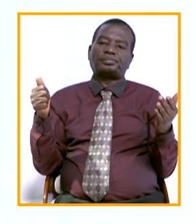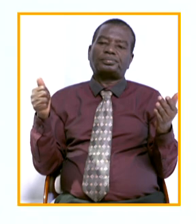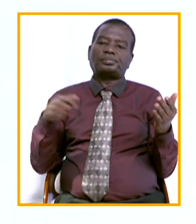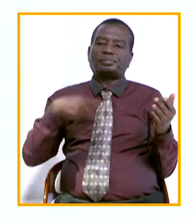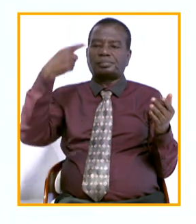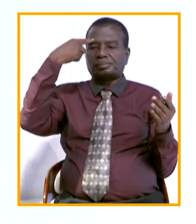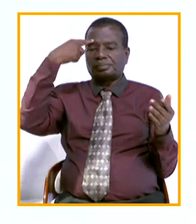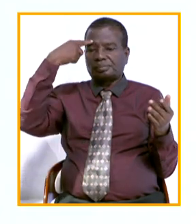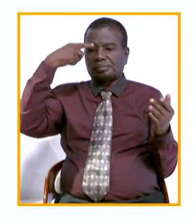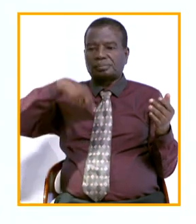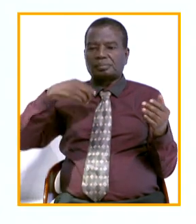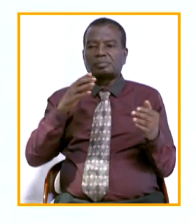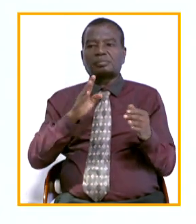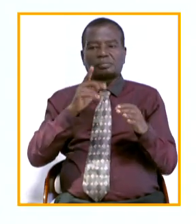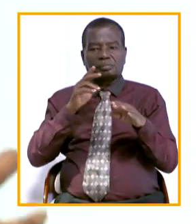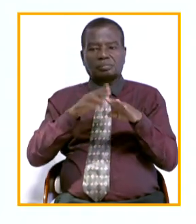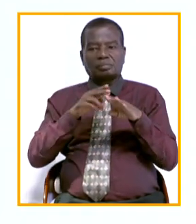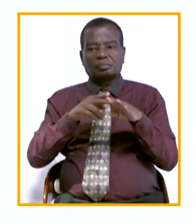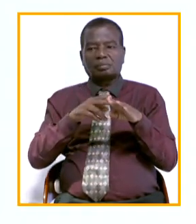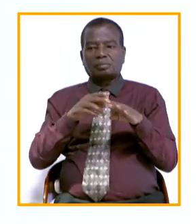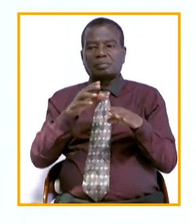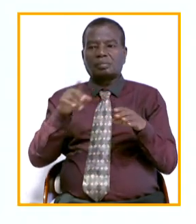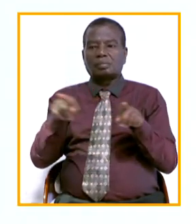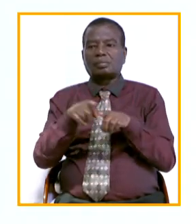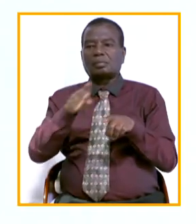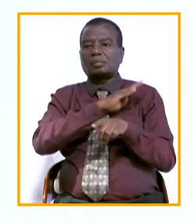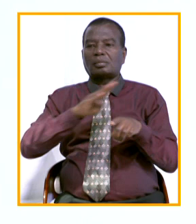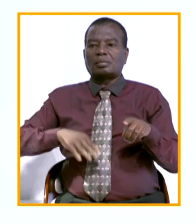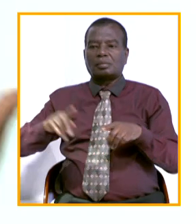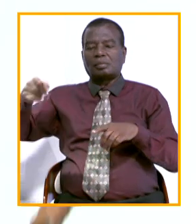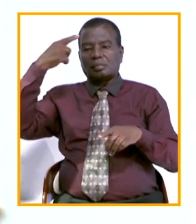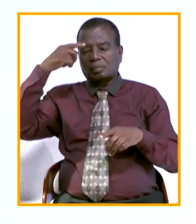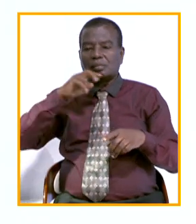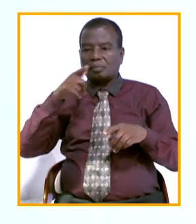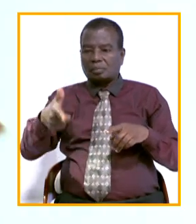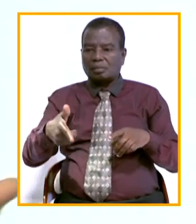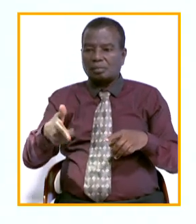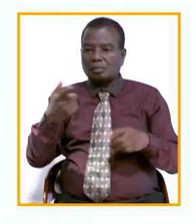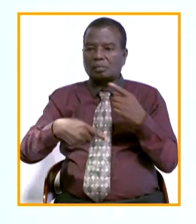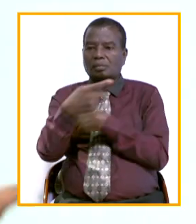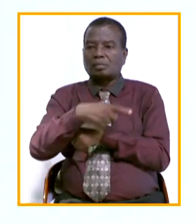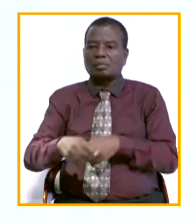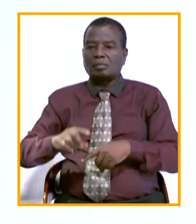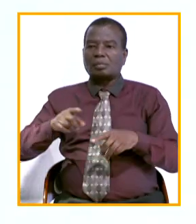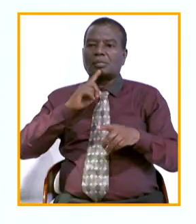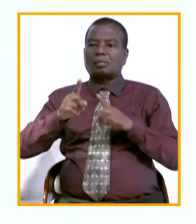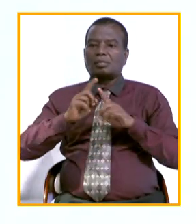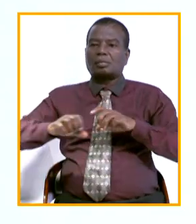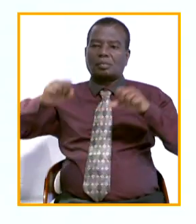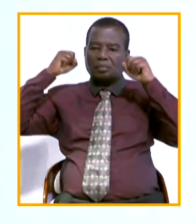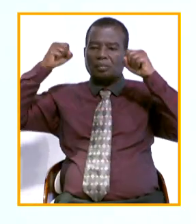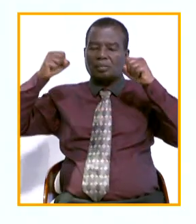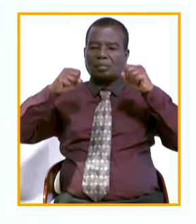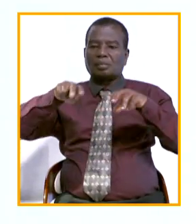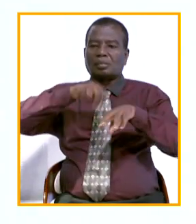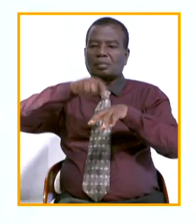Je pense que ça nous interpelle. Et comme les membres du gouvernement sont là, aujourd'hui on parle des champions nationaux. Si le